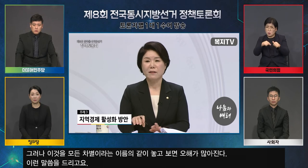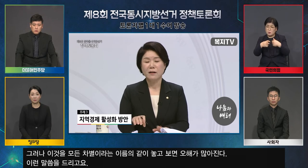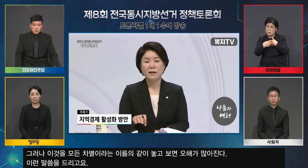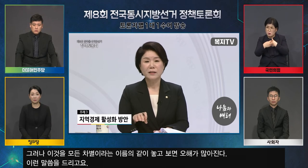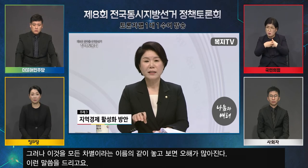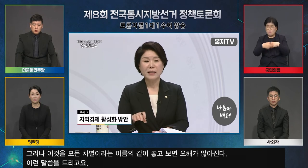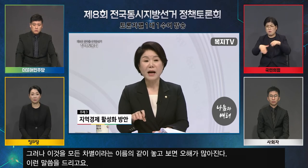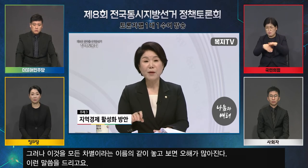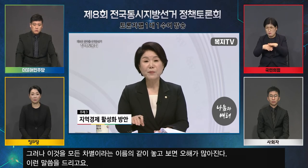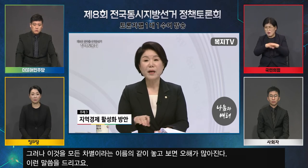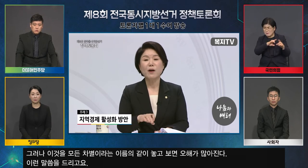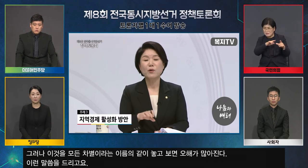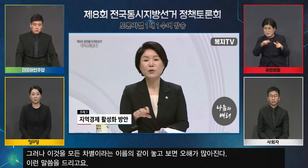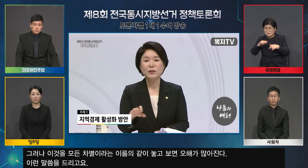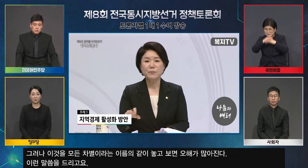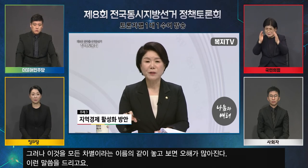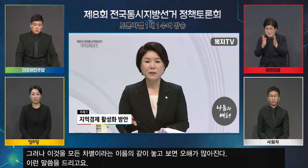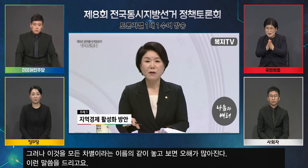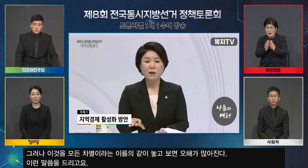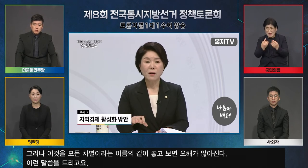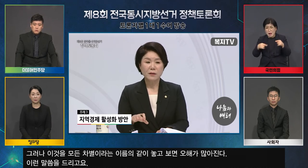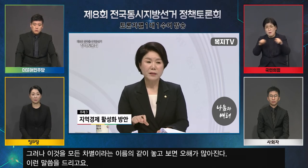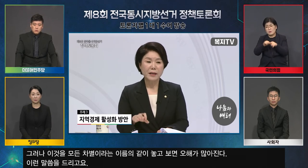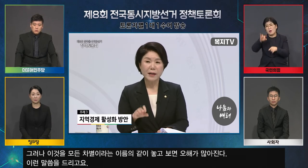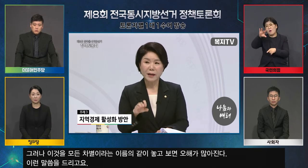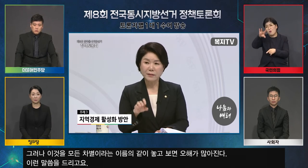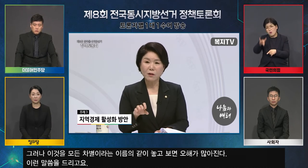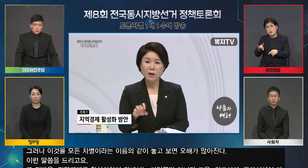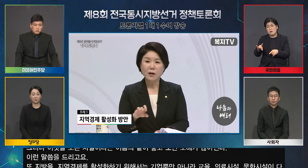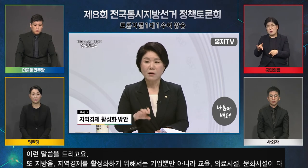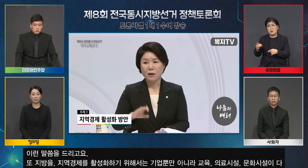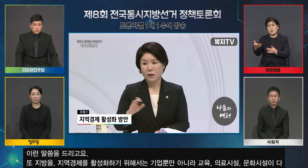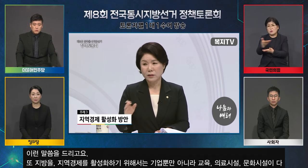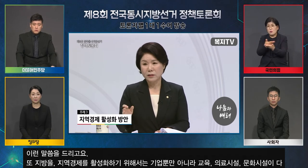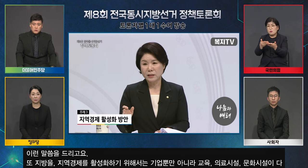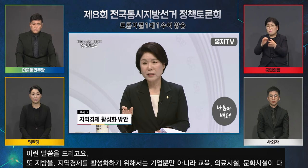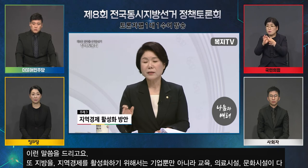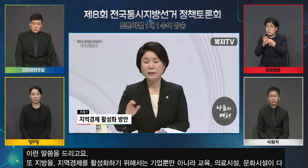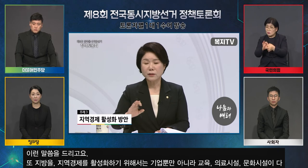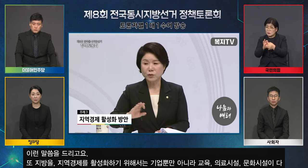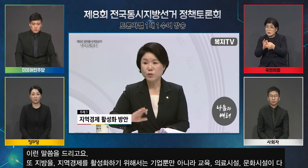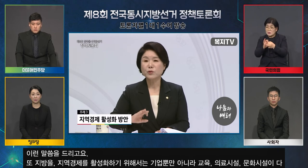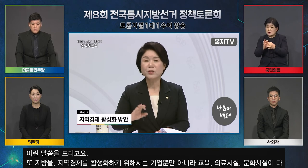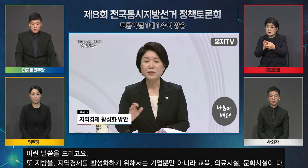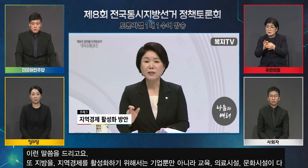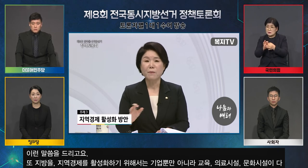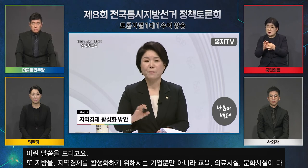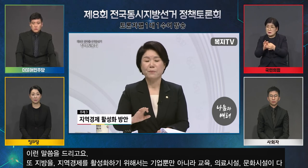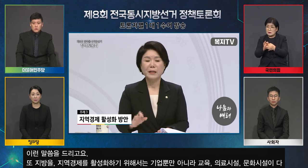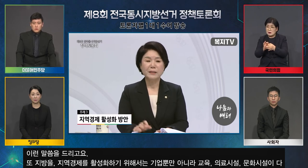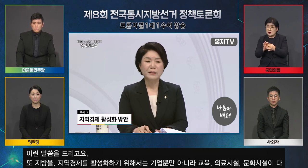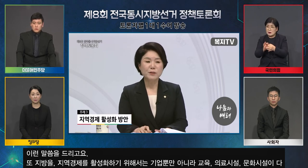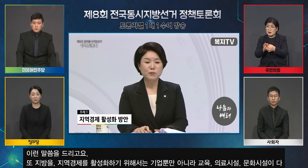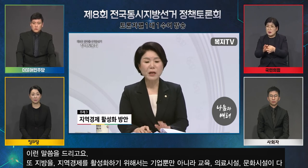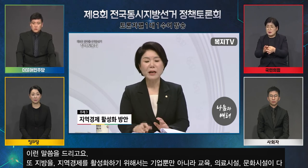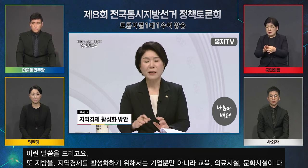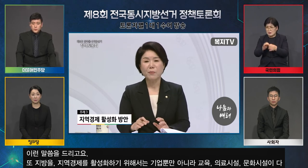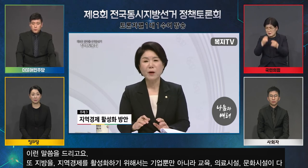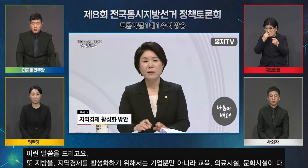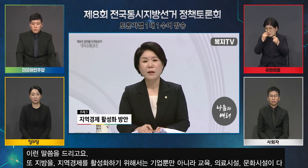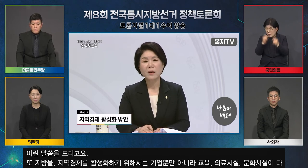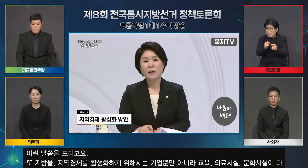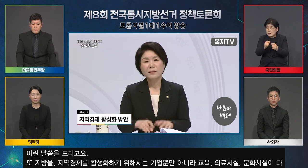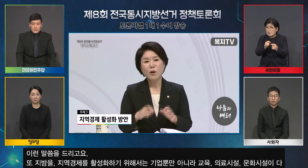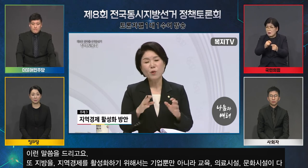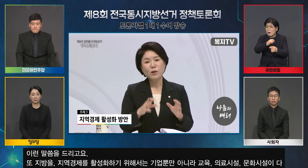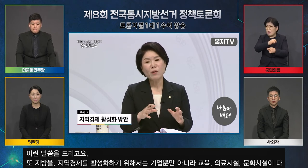문화시설이 다 함께 어우러지면서 그렇게 해서 직주 근접하는 그런 문화가